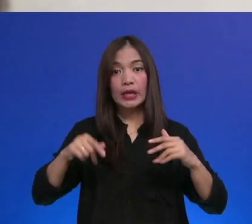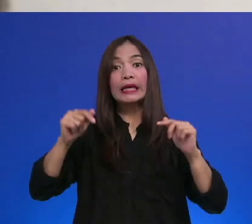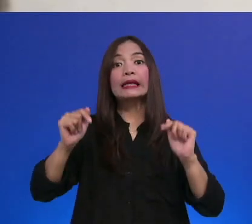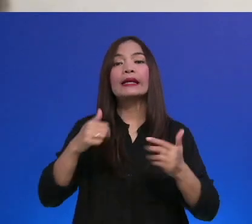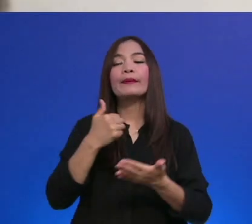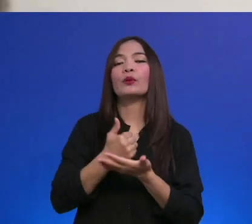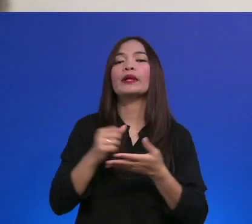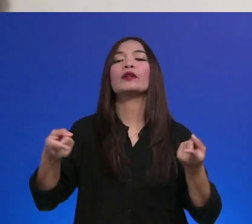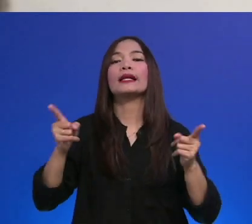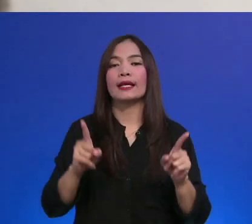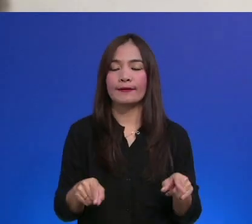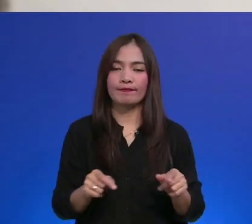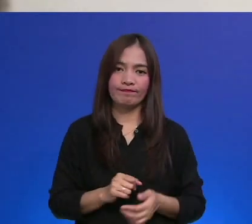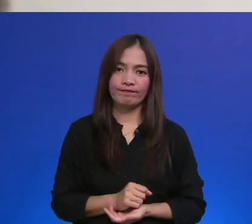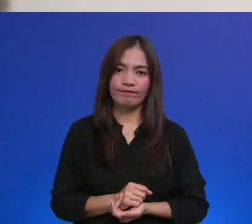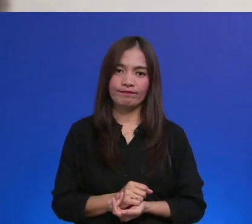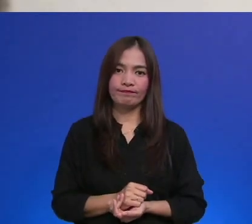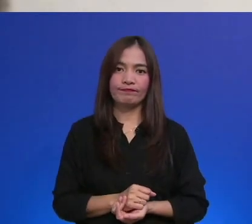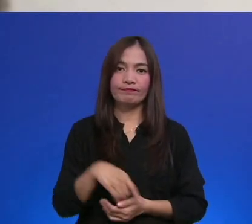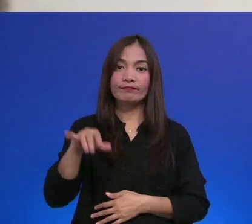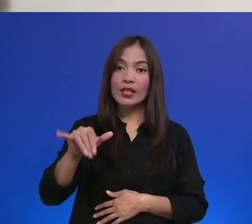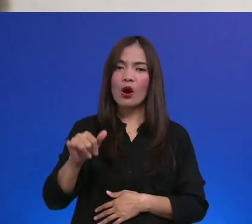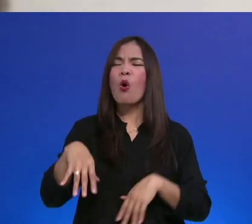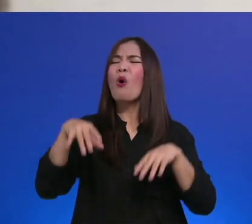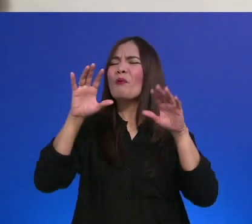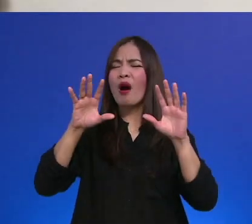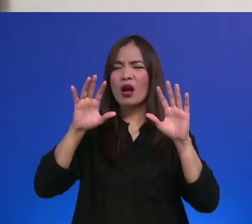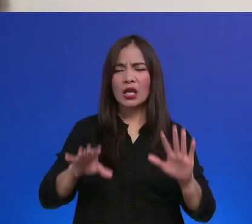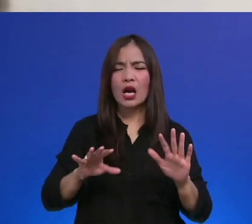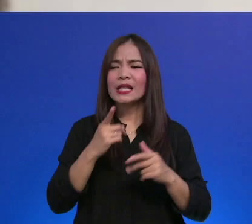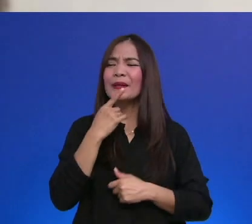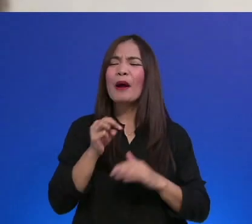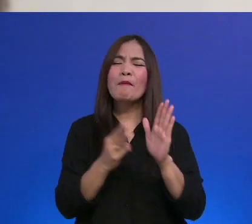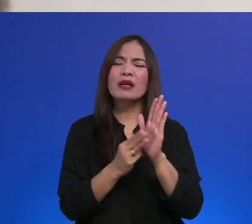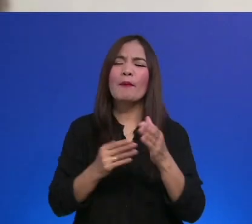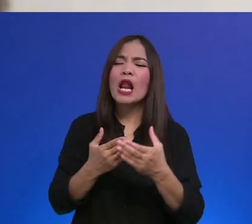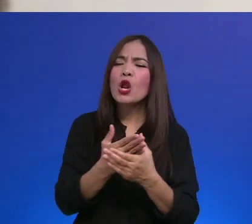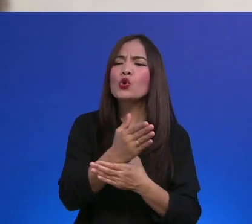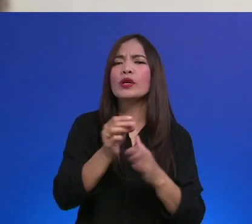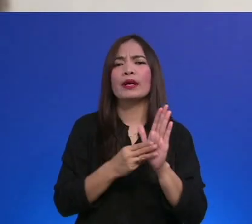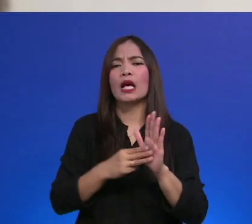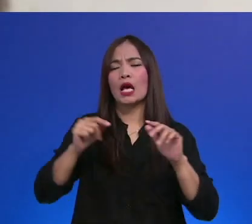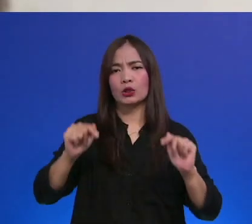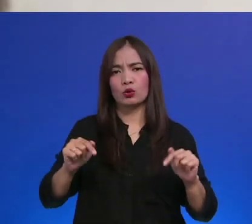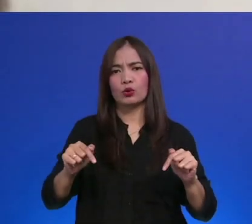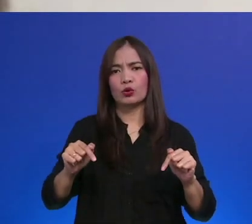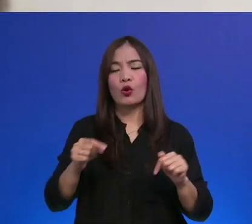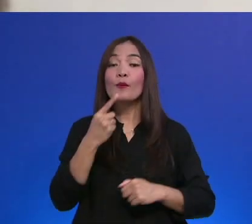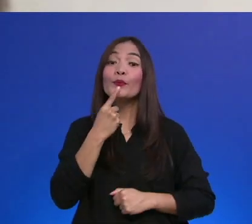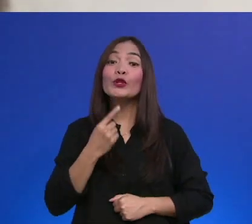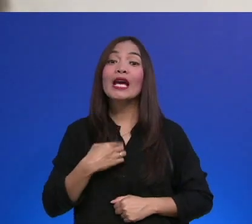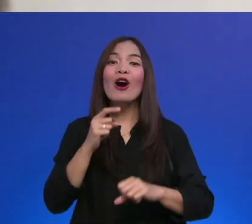terjadi jadi ada guncangan-goncangan dan di setiap guncangan tersebut ada